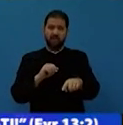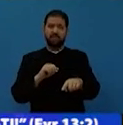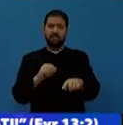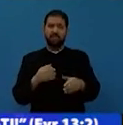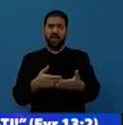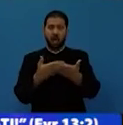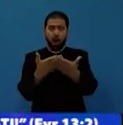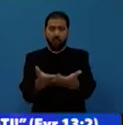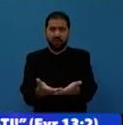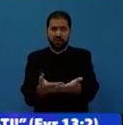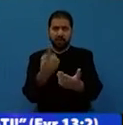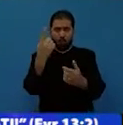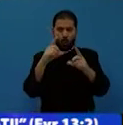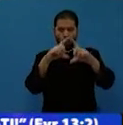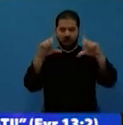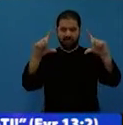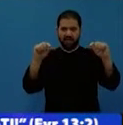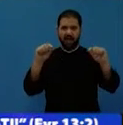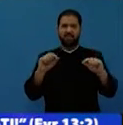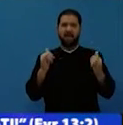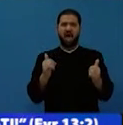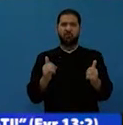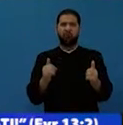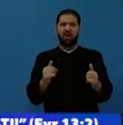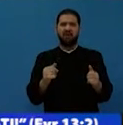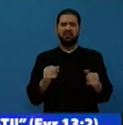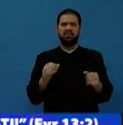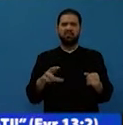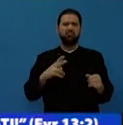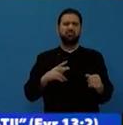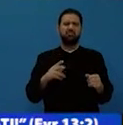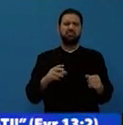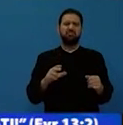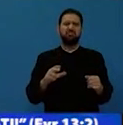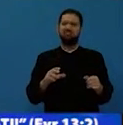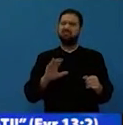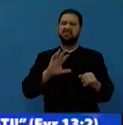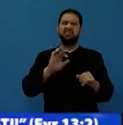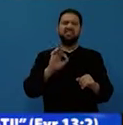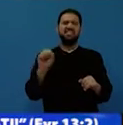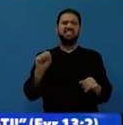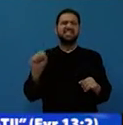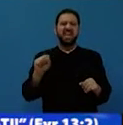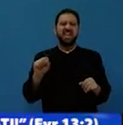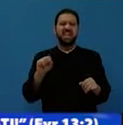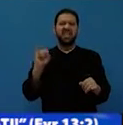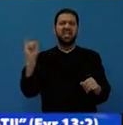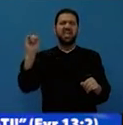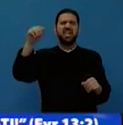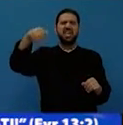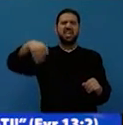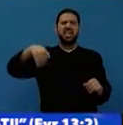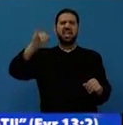au primit o etichetă aceea de străini, de imigranți și